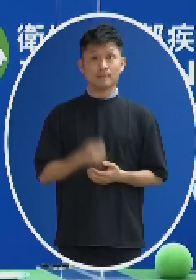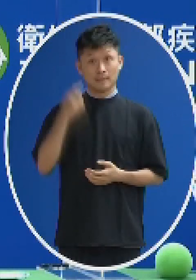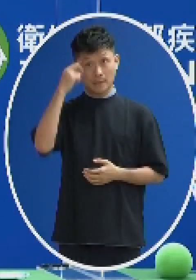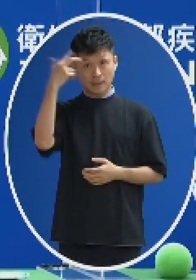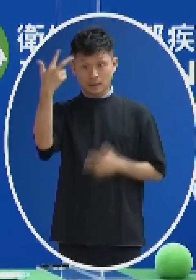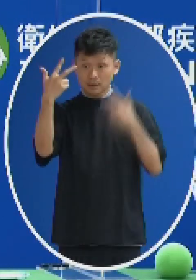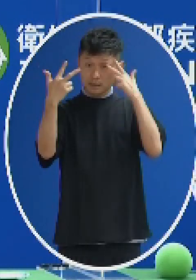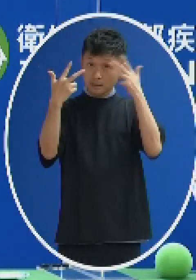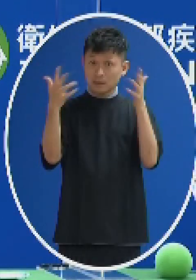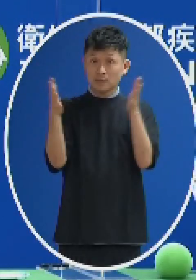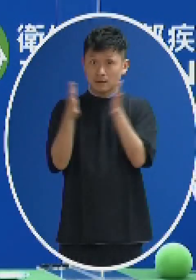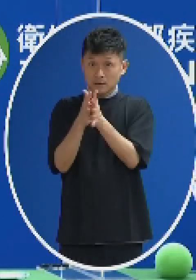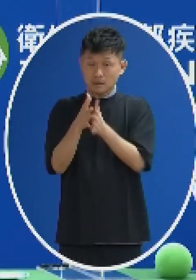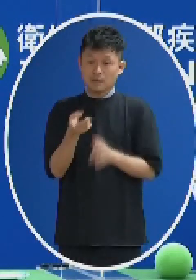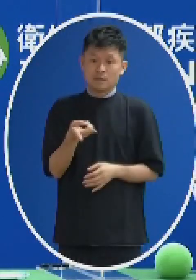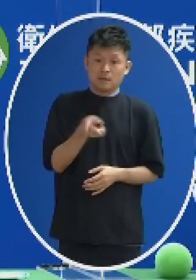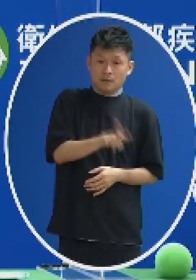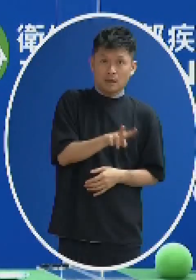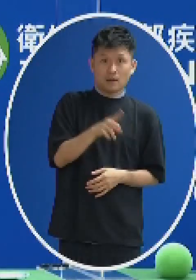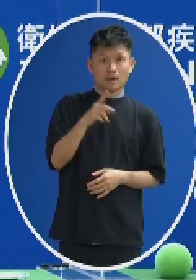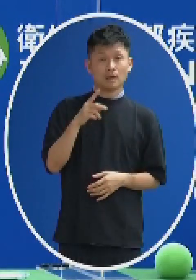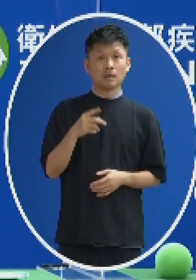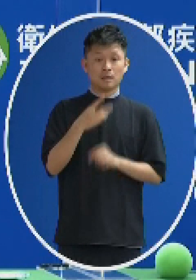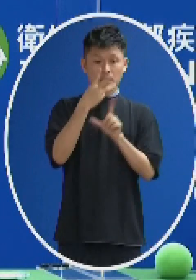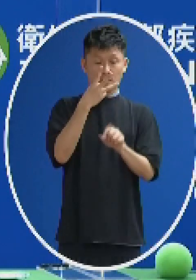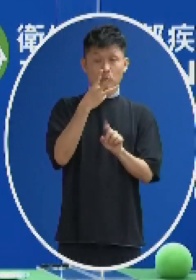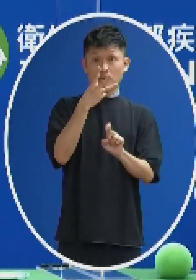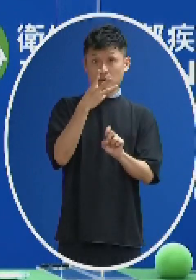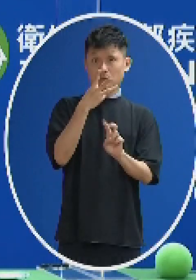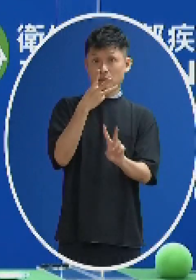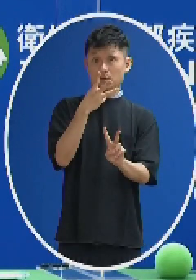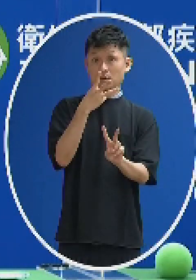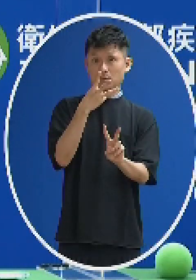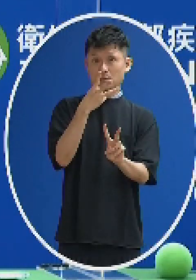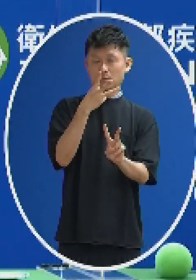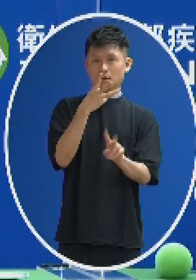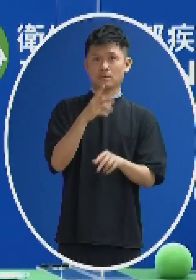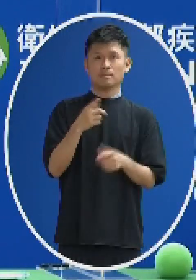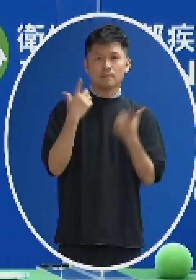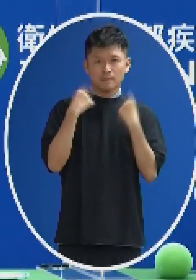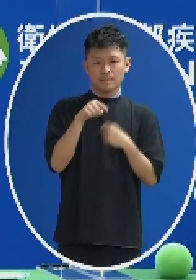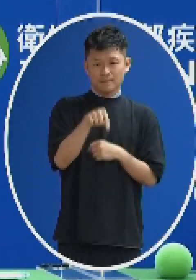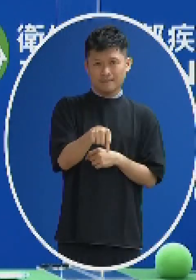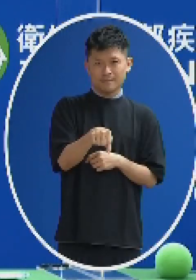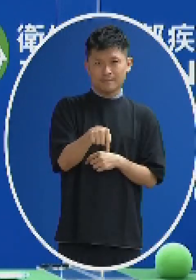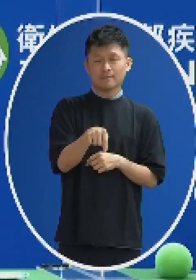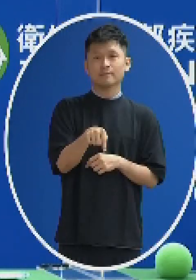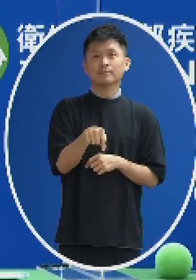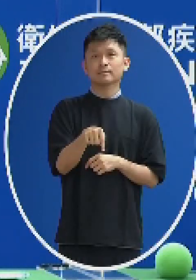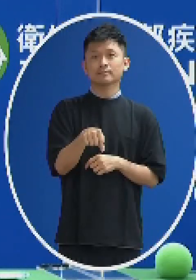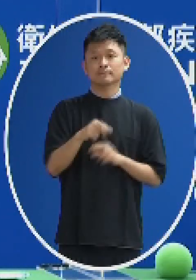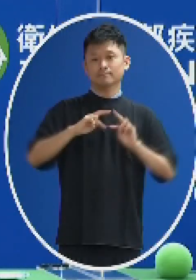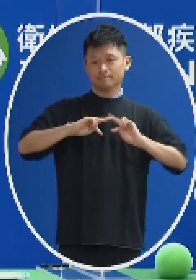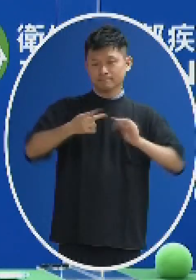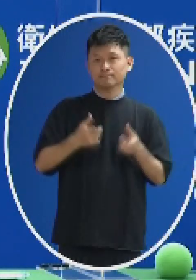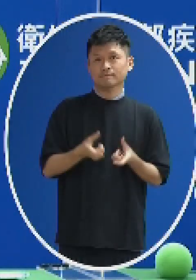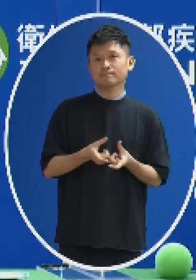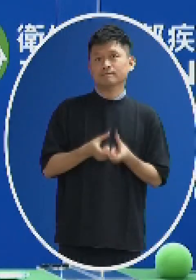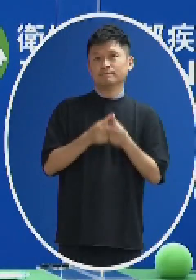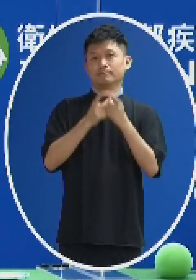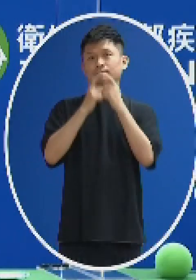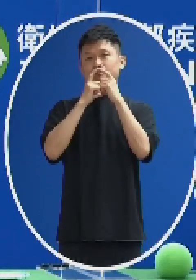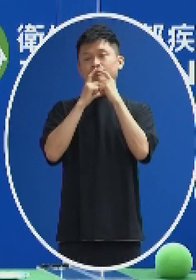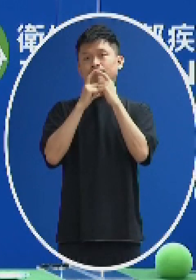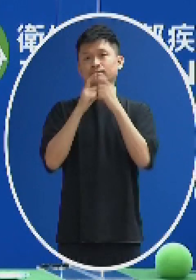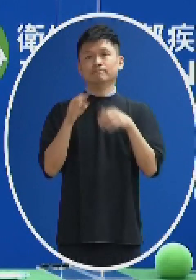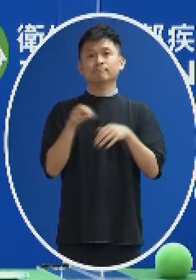从七加七然后过来到3月12号那时候，本来那个时候就要把它回来，就一切的